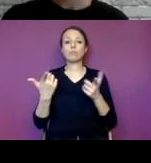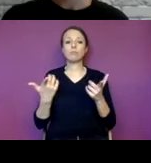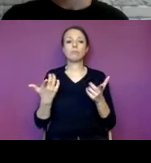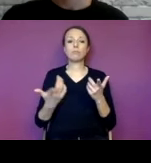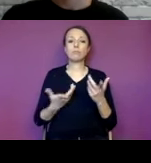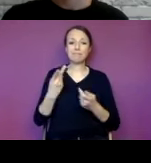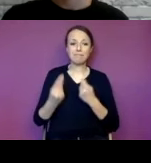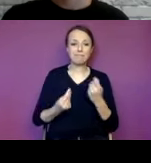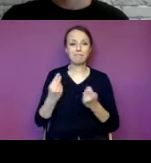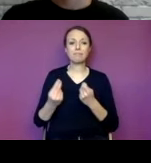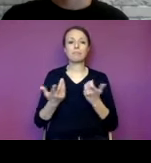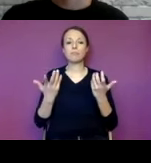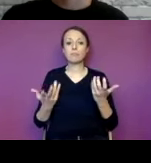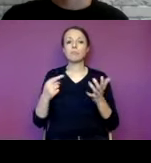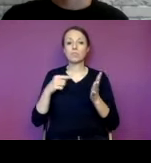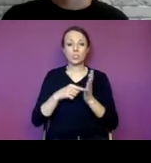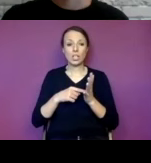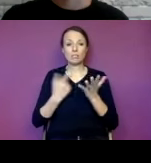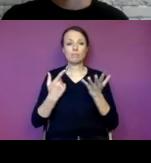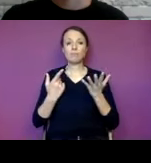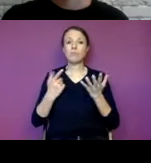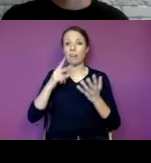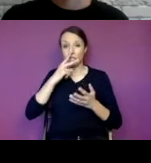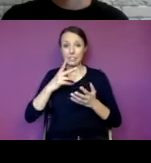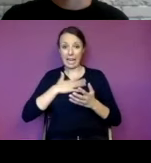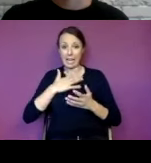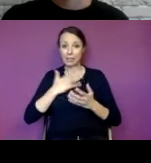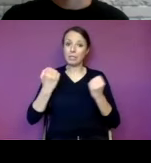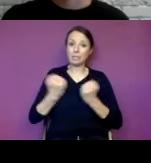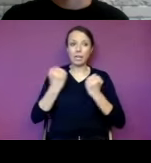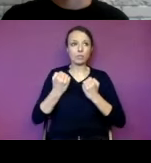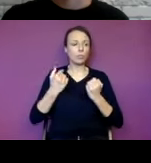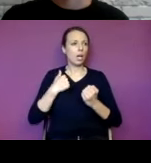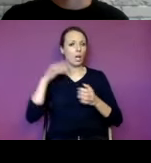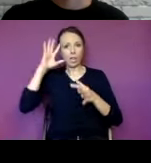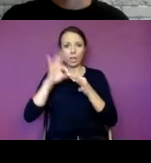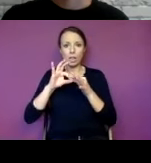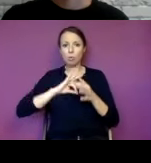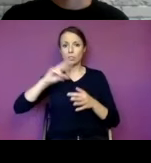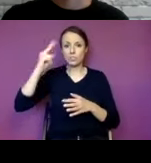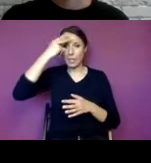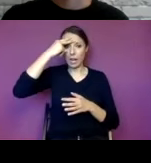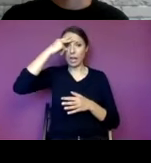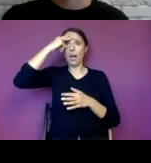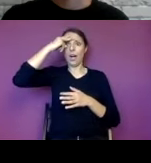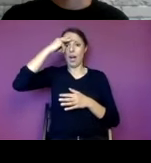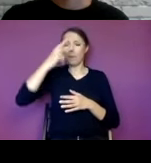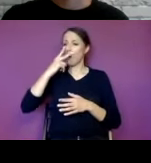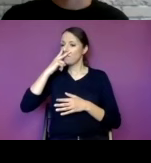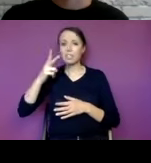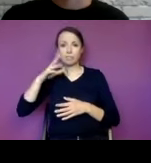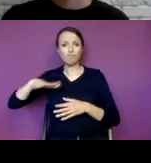kiedy posługiwałam się stereotypem albo uświadamiałam sobie swój własny stereotyp, który był w jakiś sposób weryfikowany na